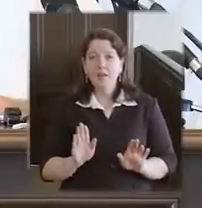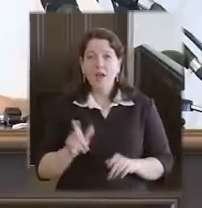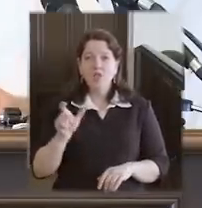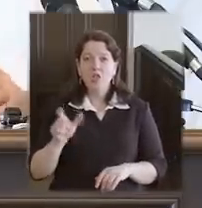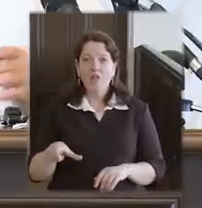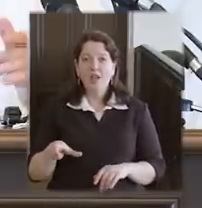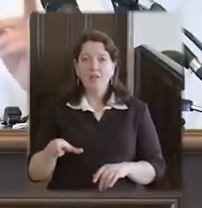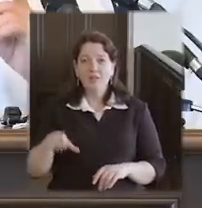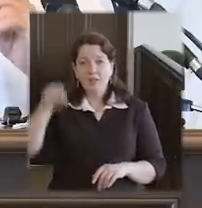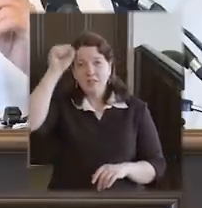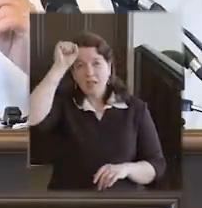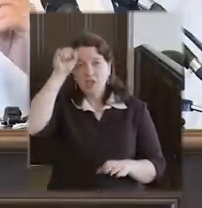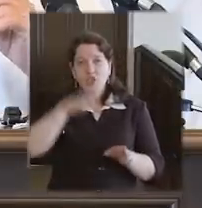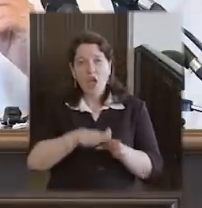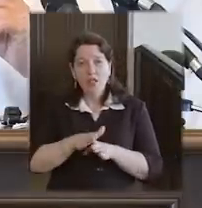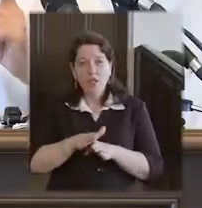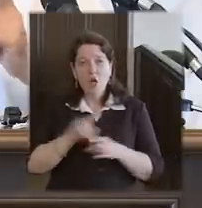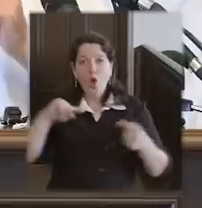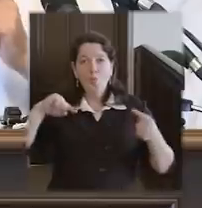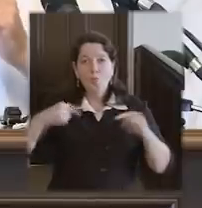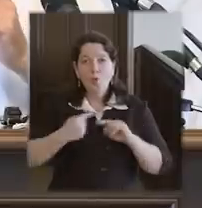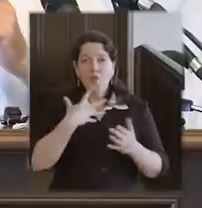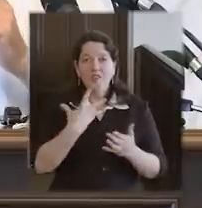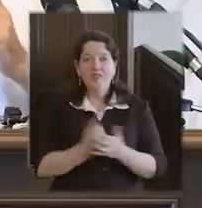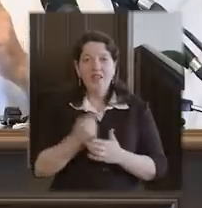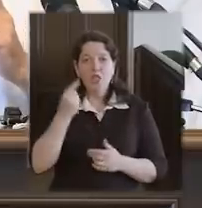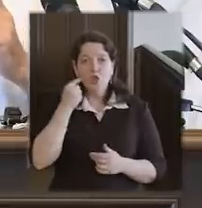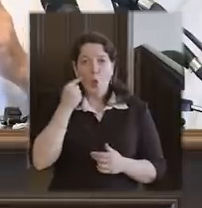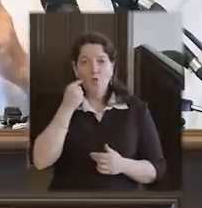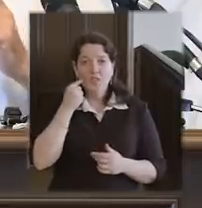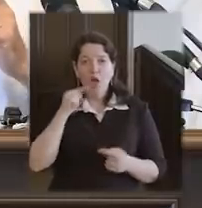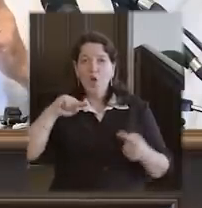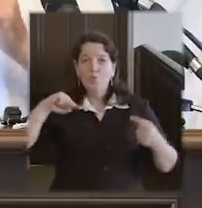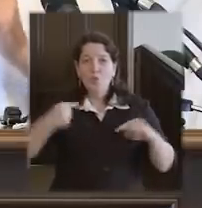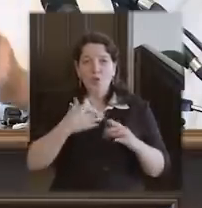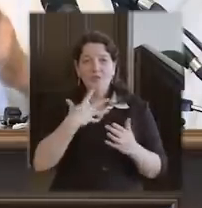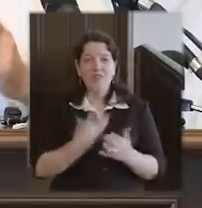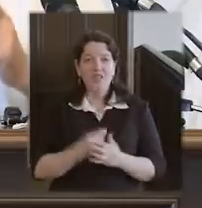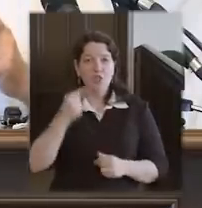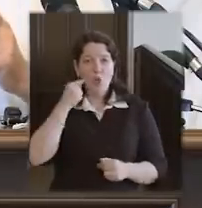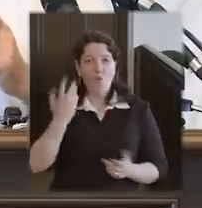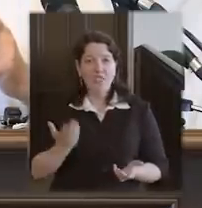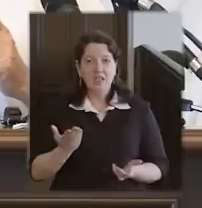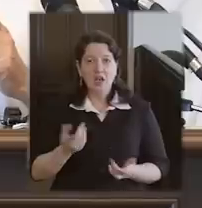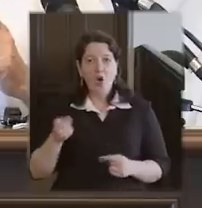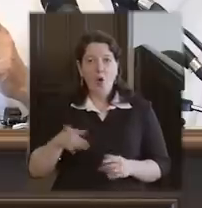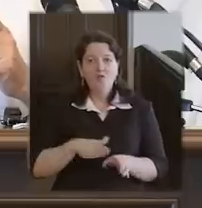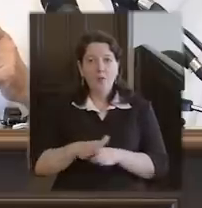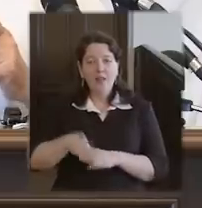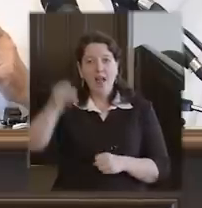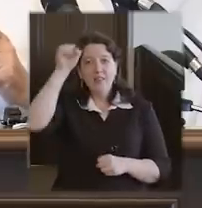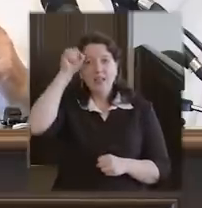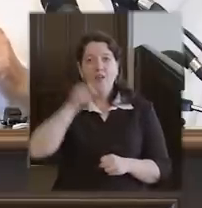Нет, он согрешил против совести своей. Слышите, против совести своей.